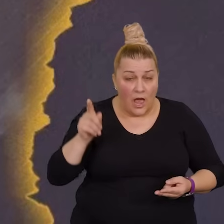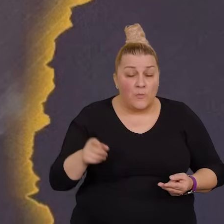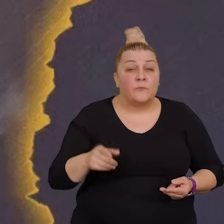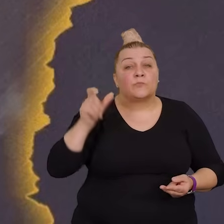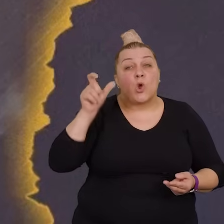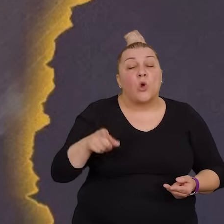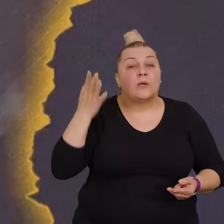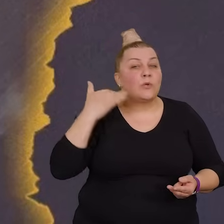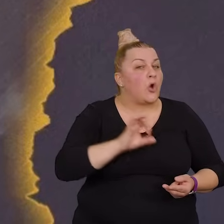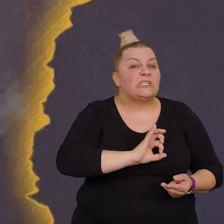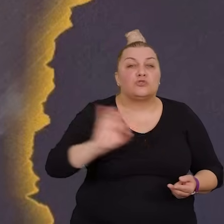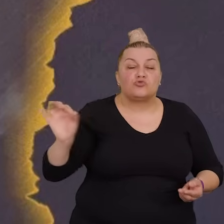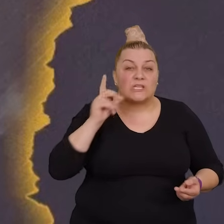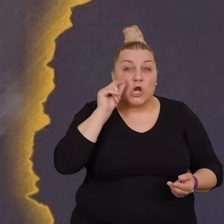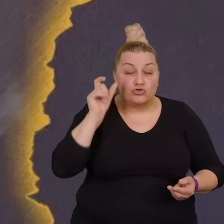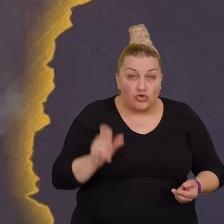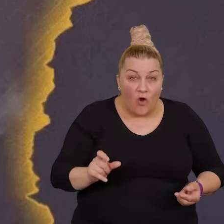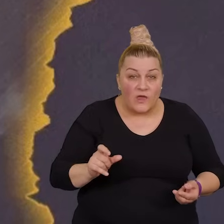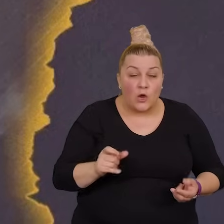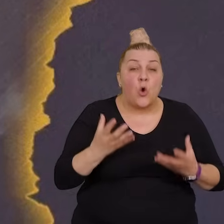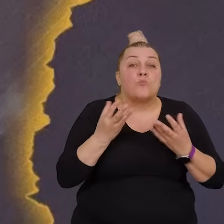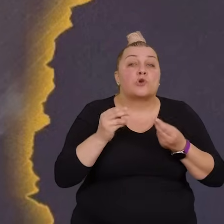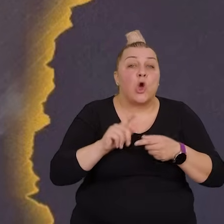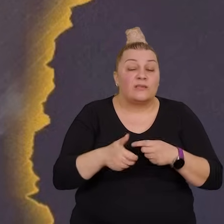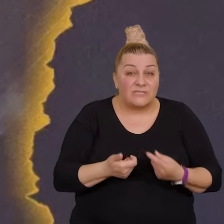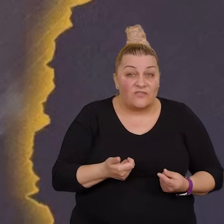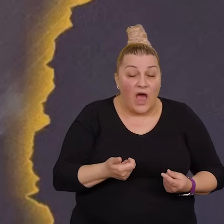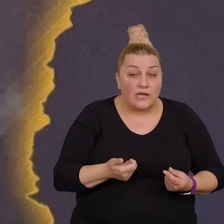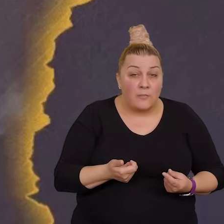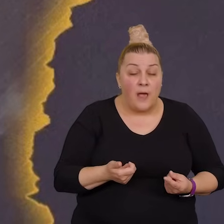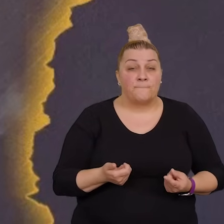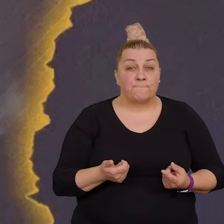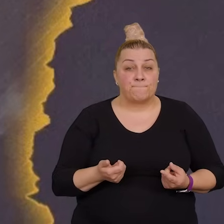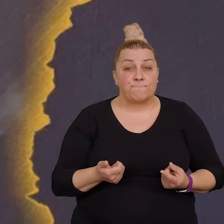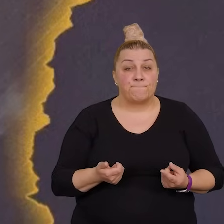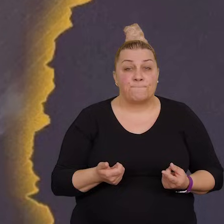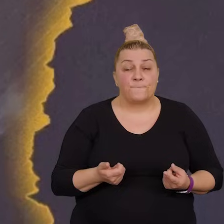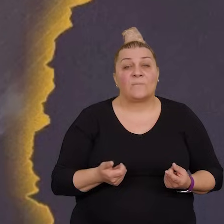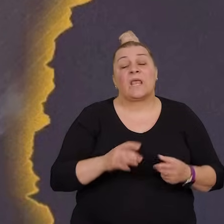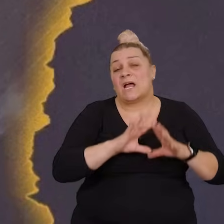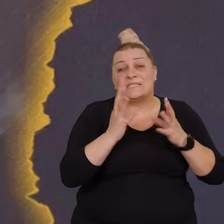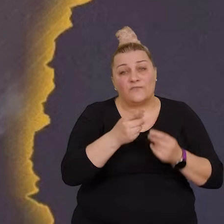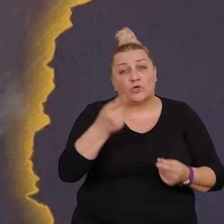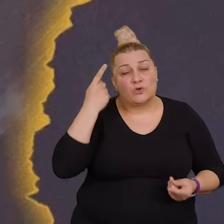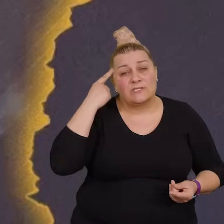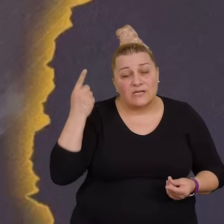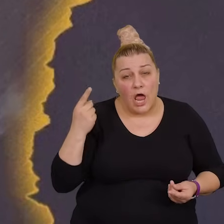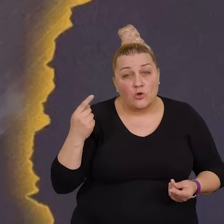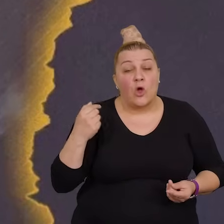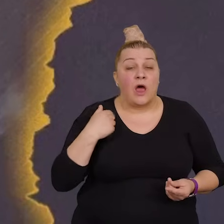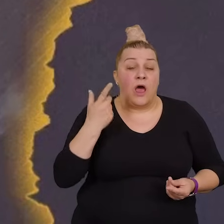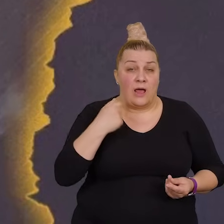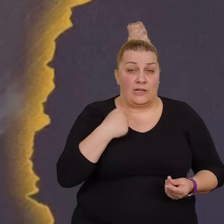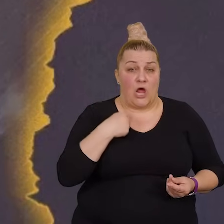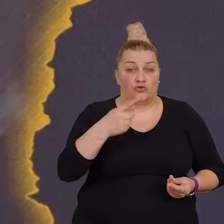Gojko Šušak je bio jedan izuzetan čovjek u mnogim stvarima, a koliko je bio izuzetan, evo ove vojne, to se zna što je radio, međutim, ja ću vam sad